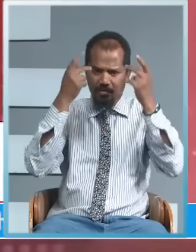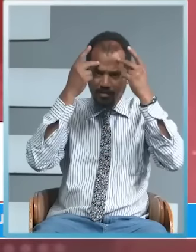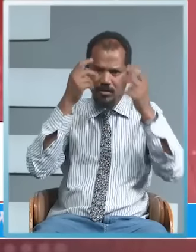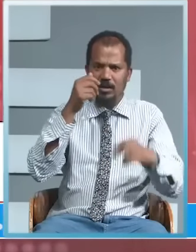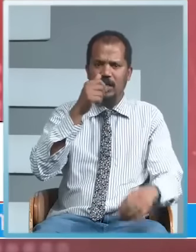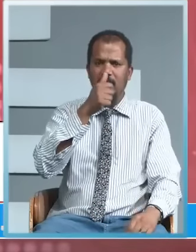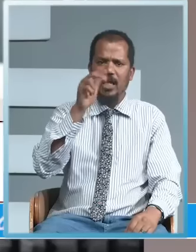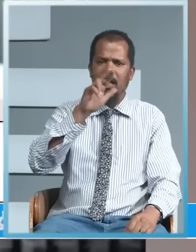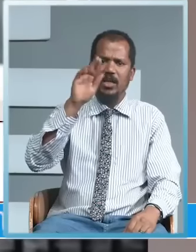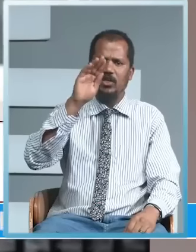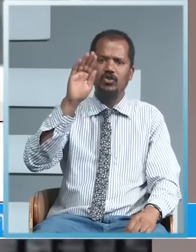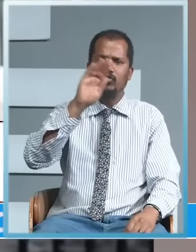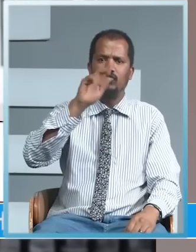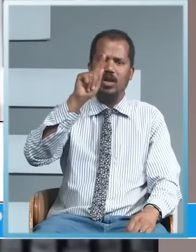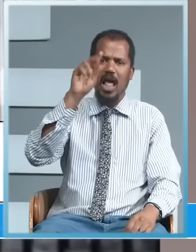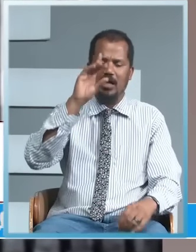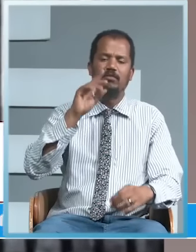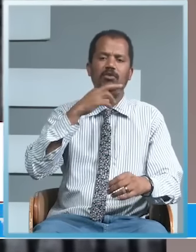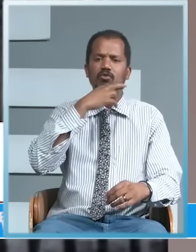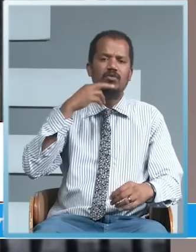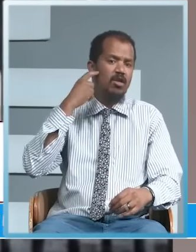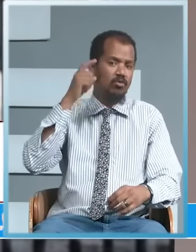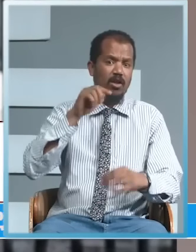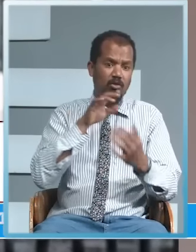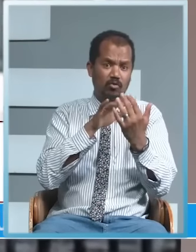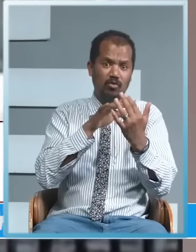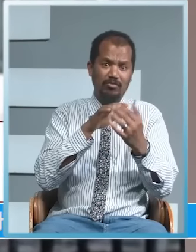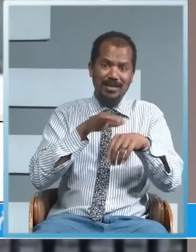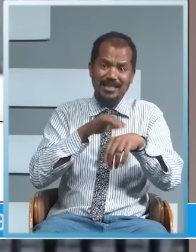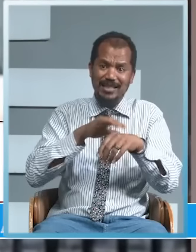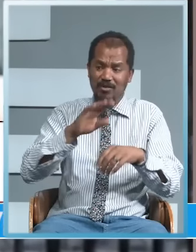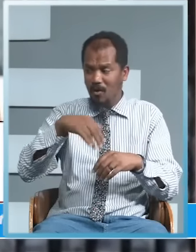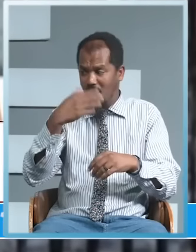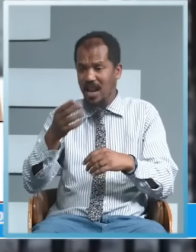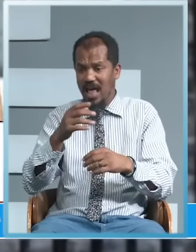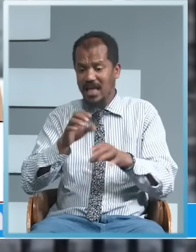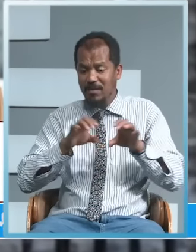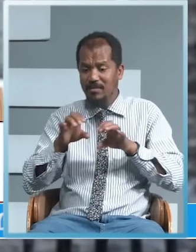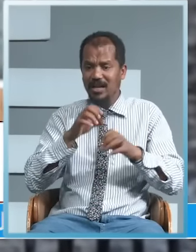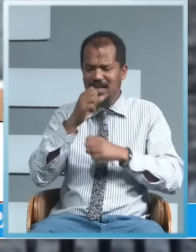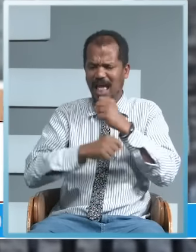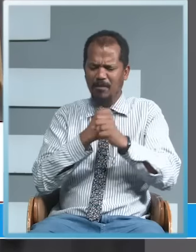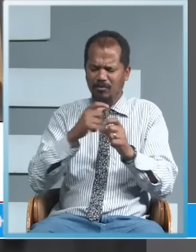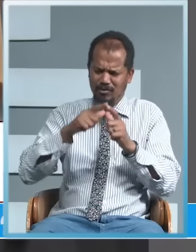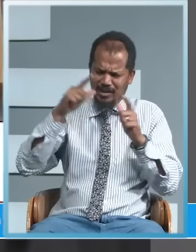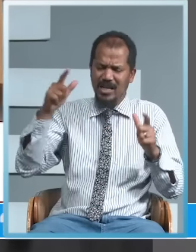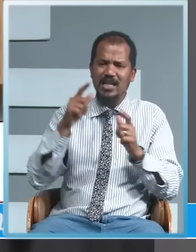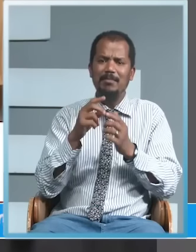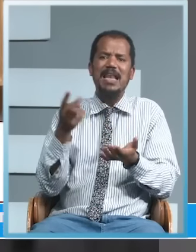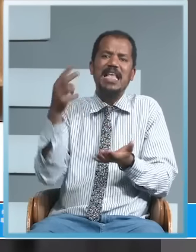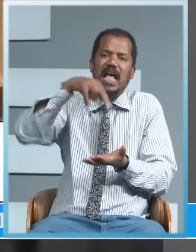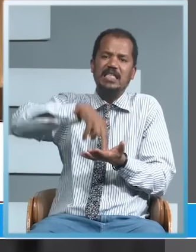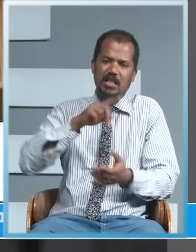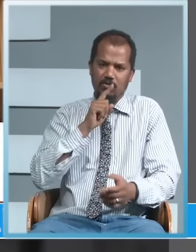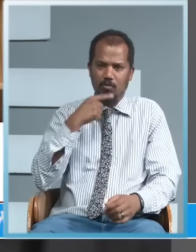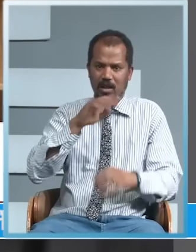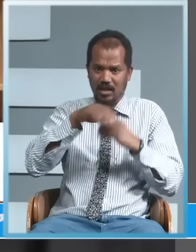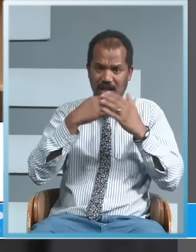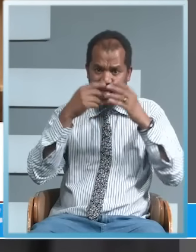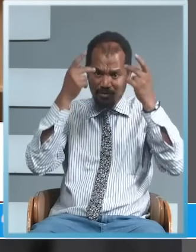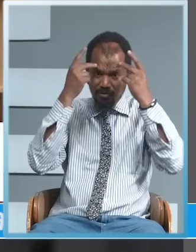ሪሽ ሱናክ አስታወቀው። ድጋፉ ከሩሲያ ዩክሬን ጦርነት መቀስቀስ በኋላ የሚደረግ የአመቱ ትልቅ መነሳሳት ነው ተብሏል።